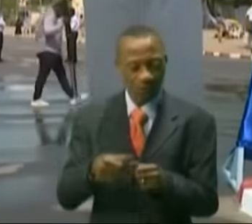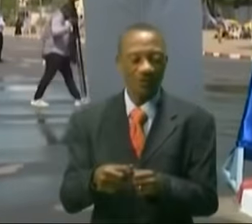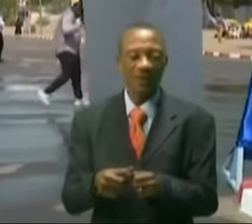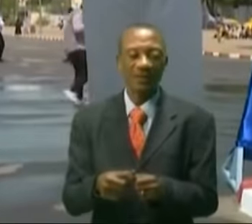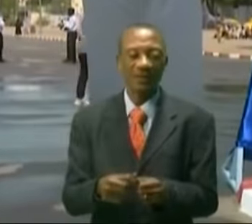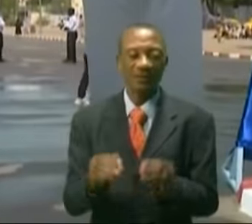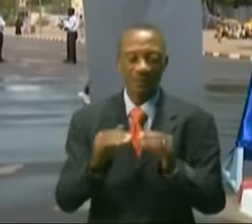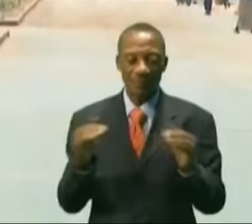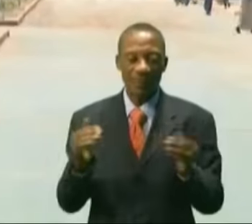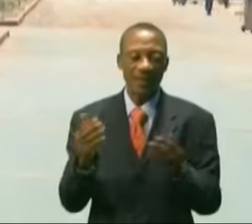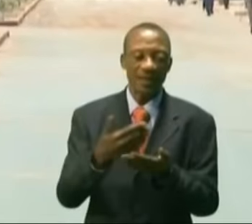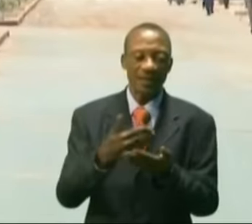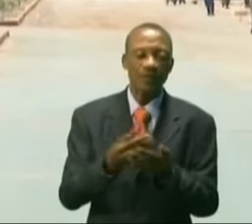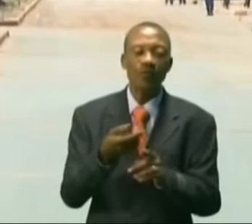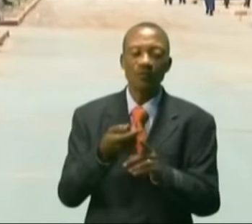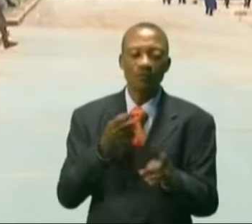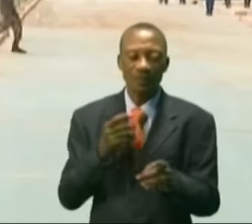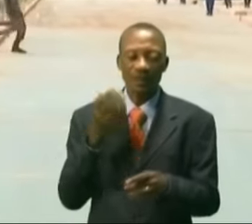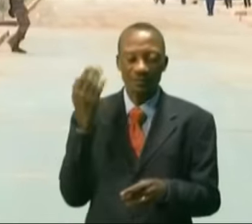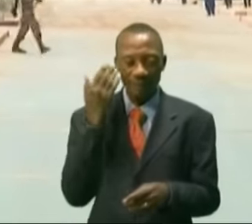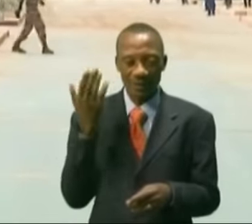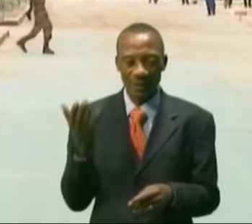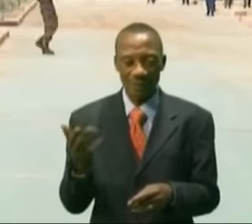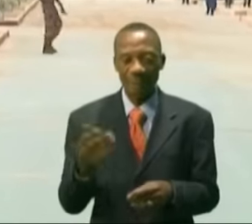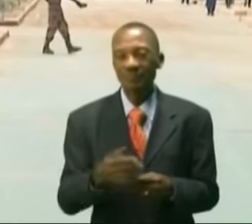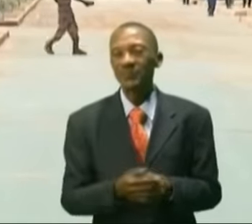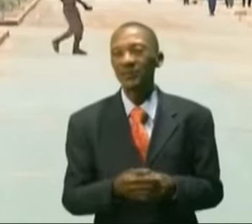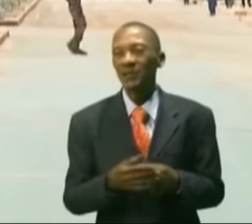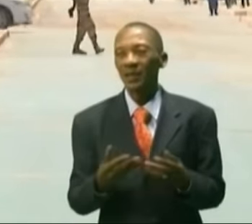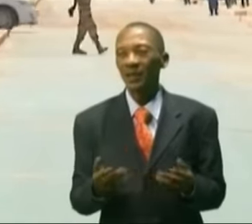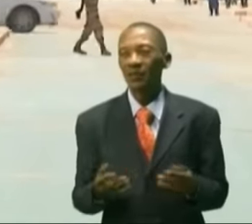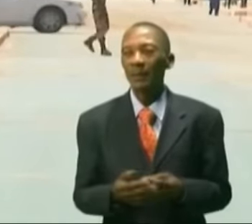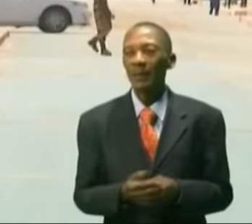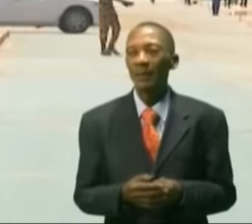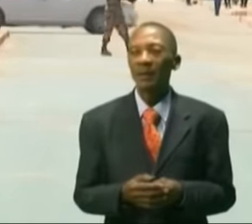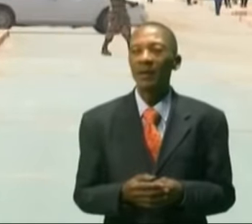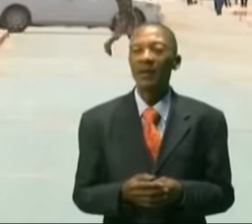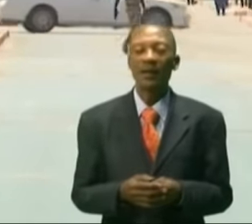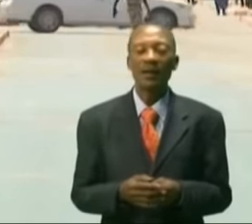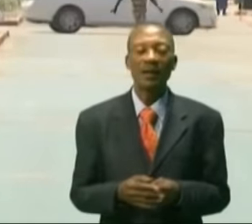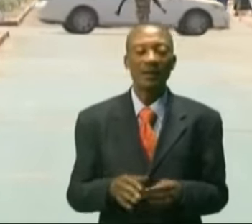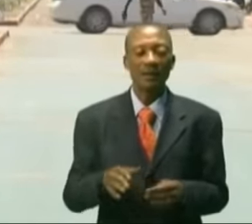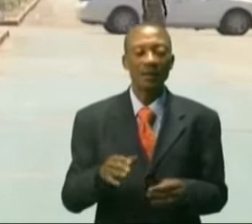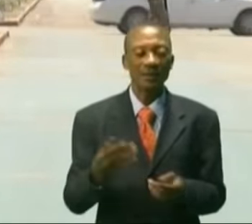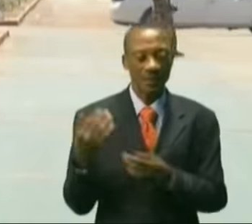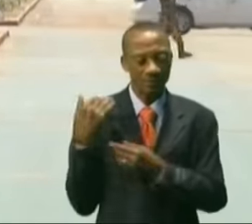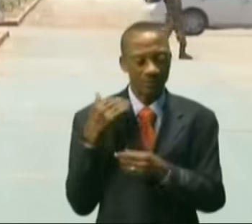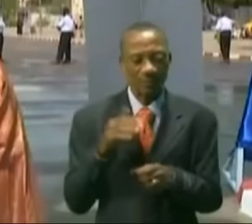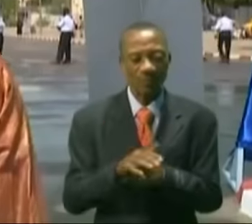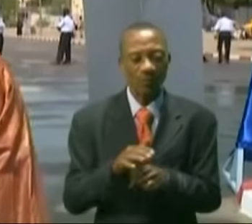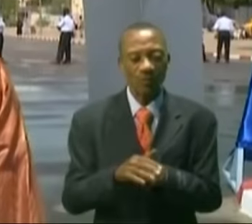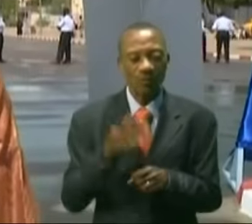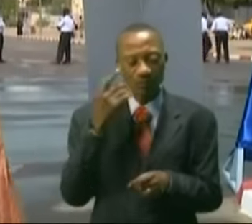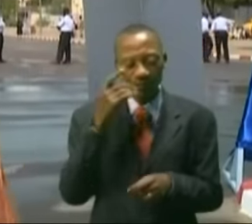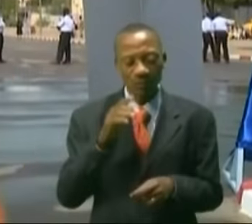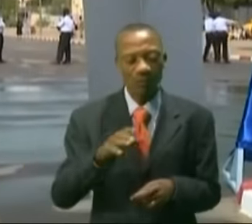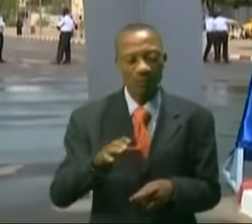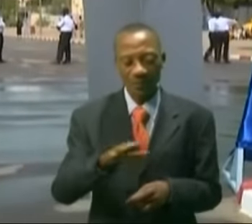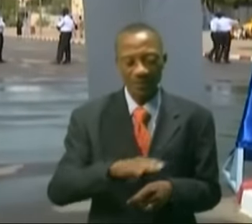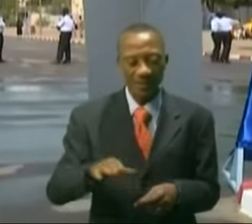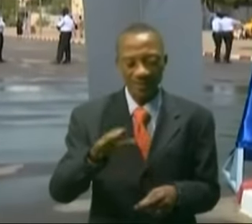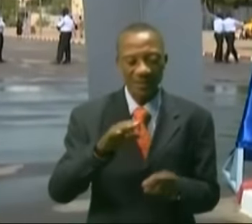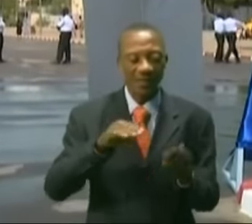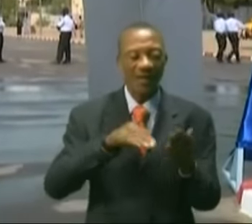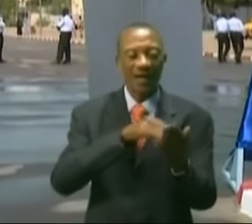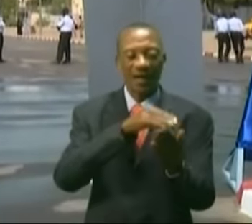route qui est appelée rue de Pala. Et comme je le disais tantôt, tout à l'heure, ça va changer de nom. C'est d'abord